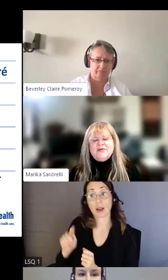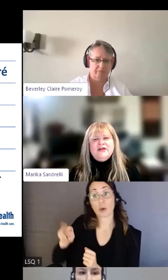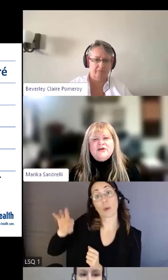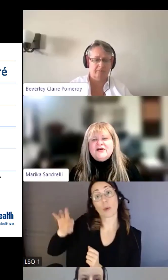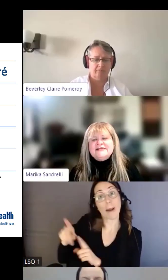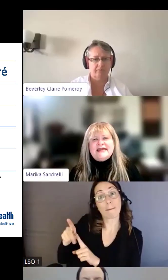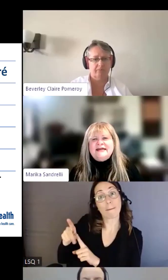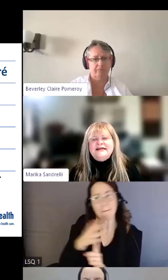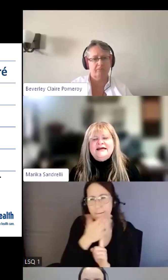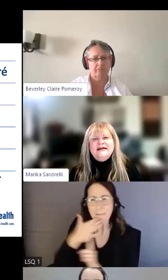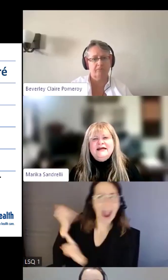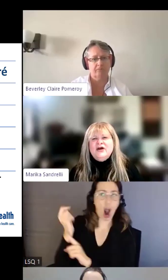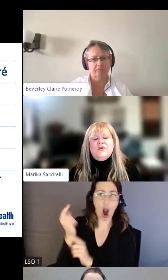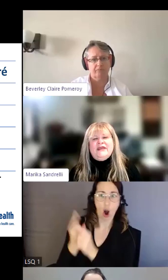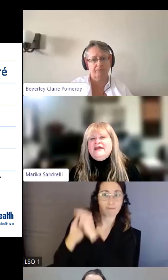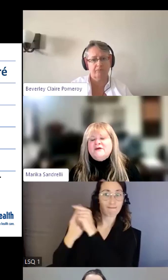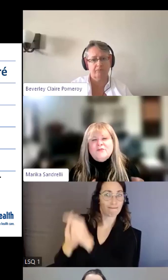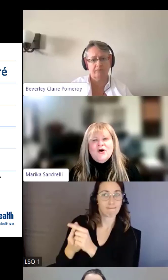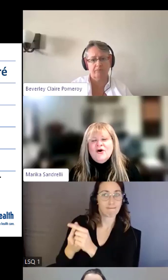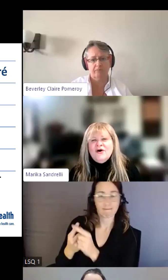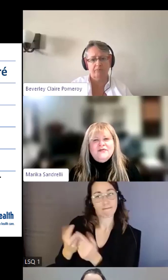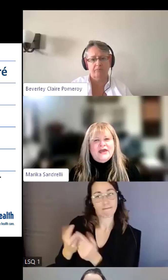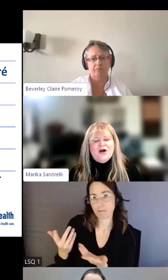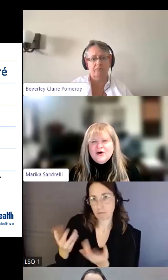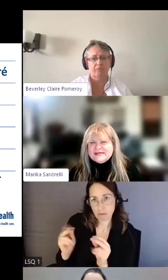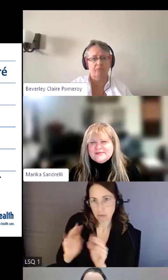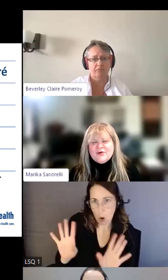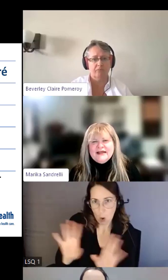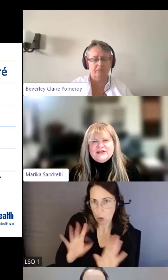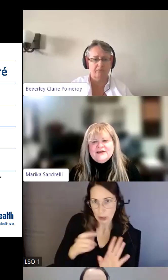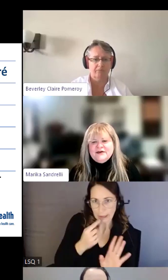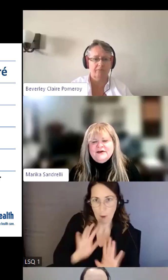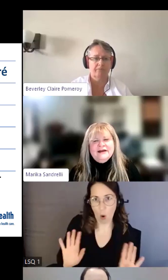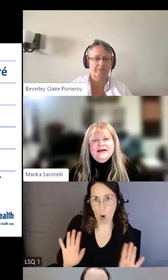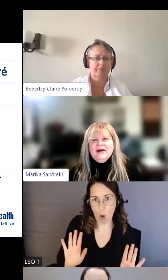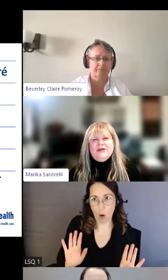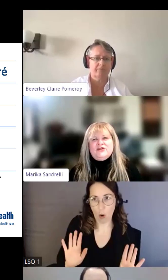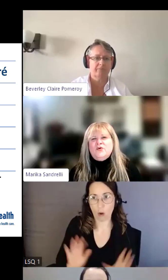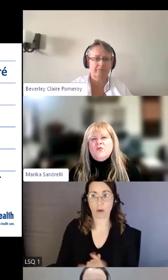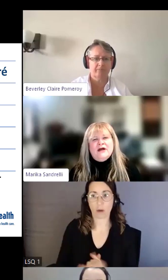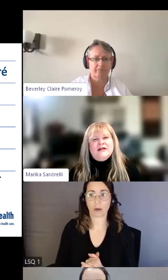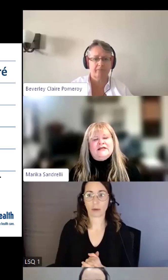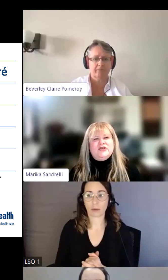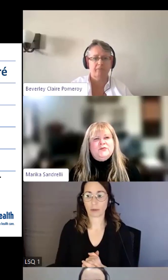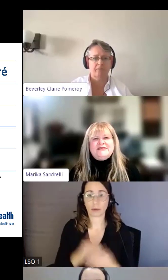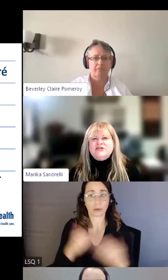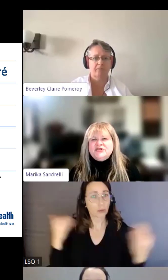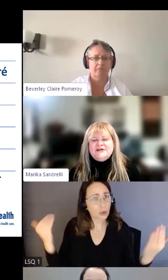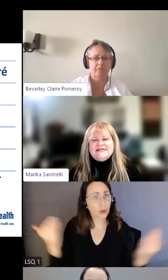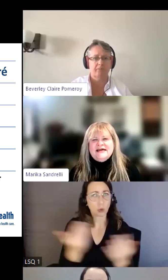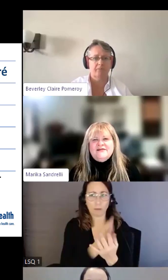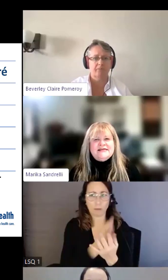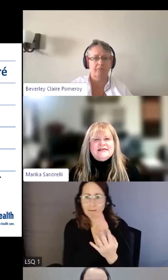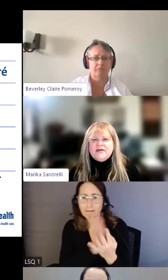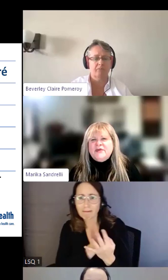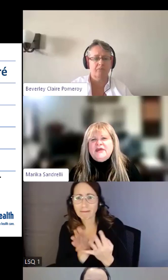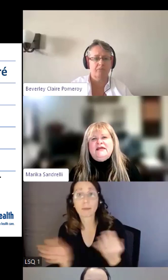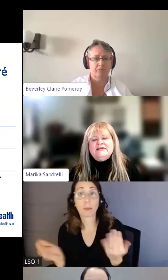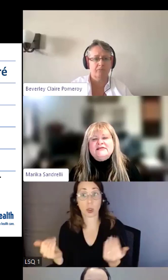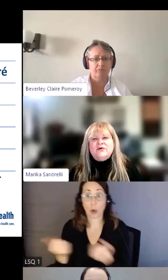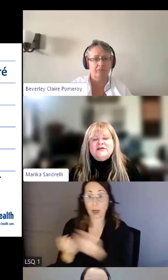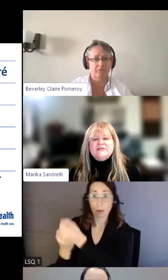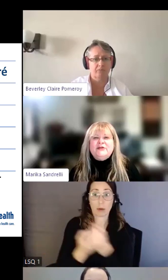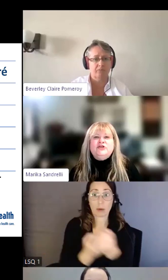On a besoin de toutes les pratiques pour se soutenir les uns les autres. On ne veut pas se positionner comme étant une force compétitive. On veut au